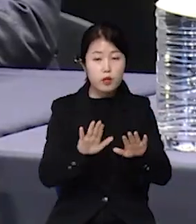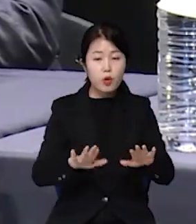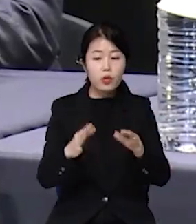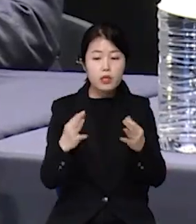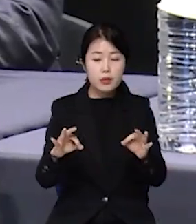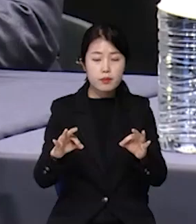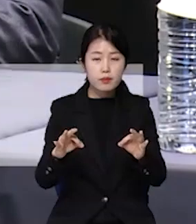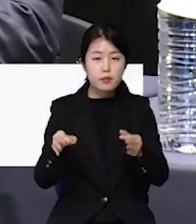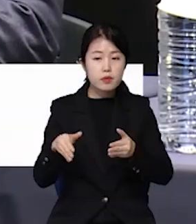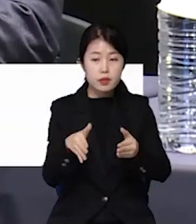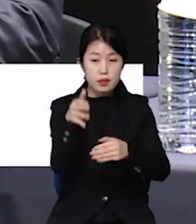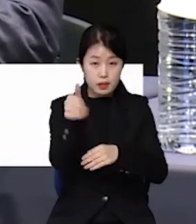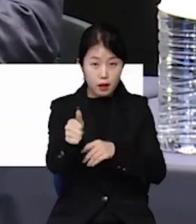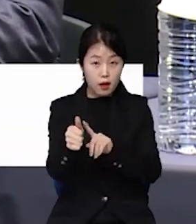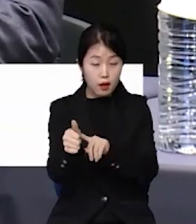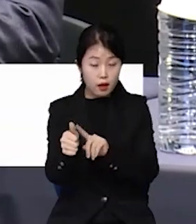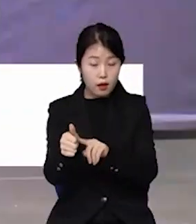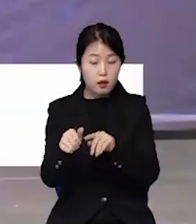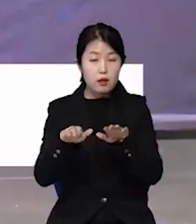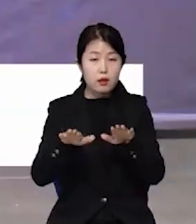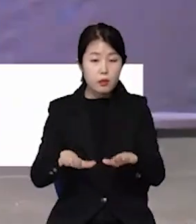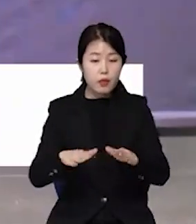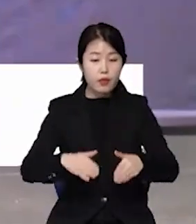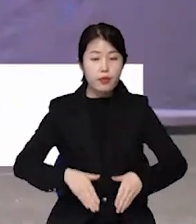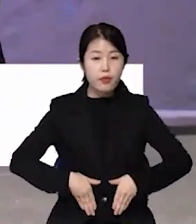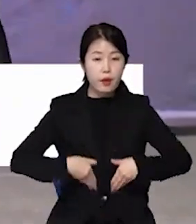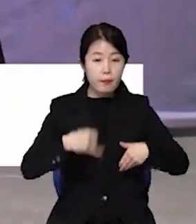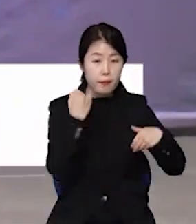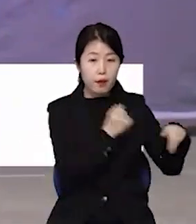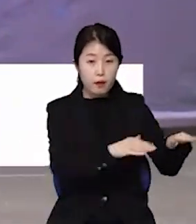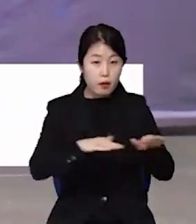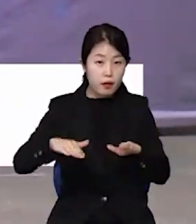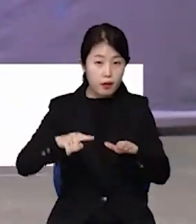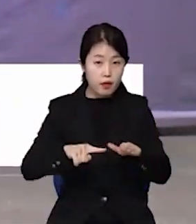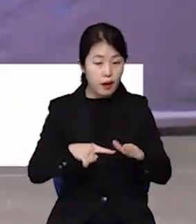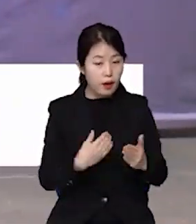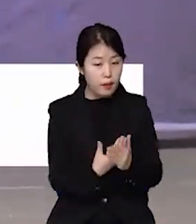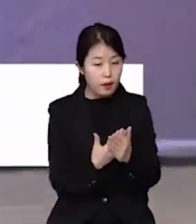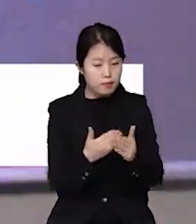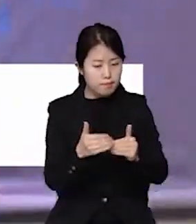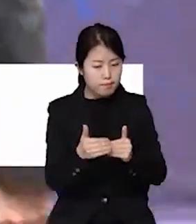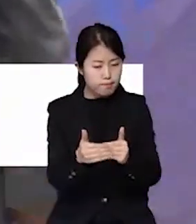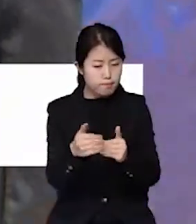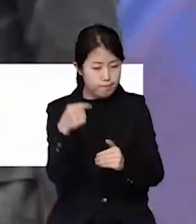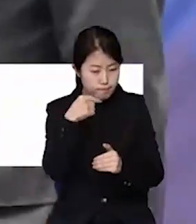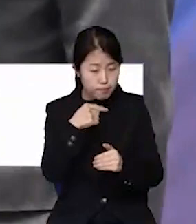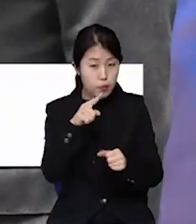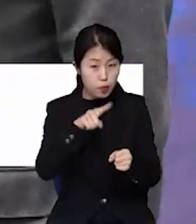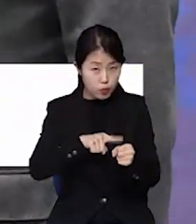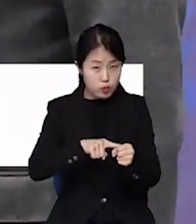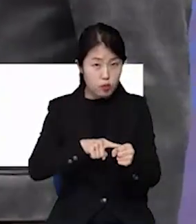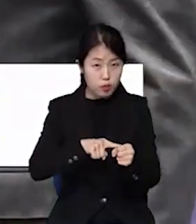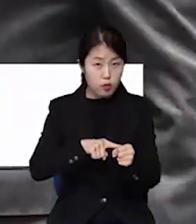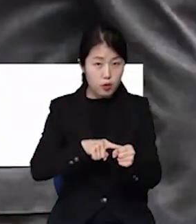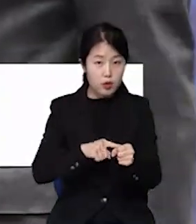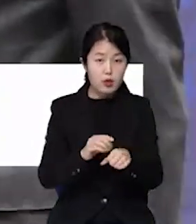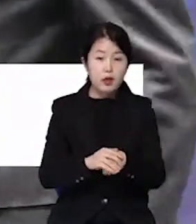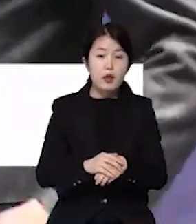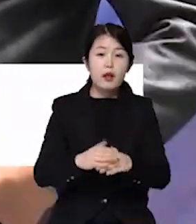김영록 전남지사는 남해안권 개발을 종합적이고 체계적으로 추진하기 위한 컨트롤타워,